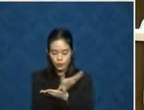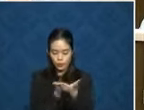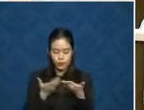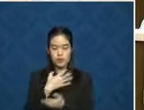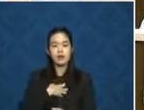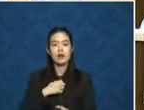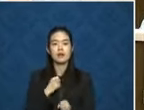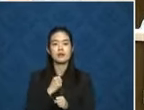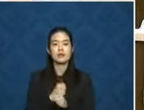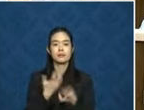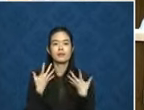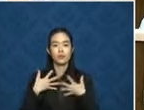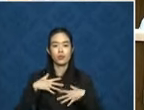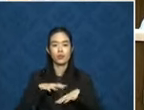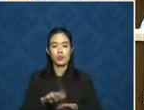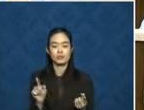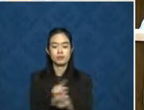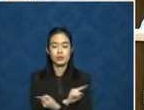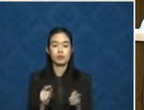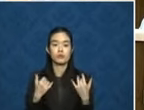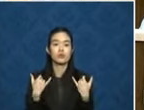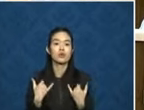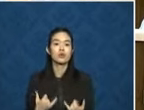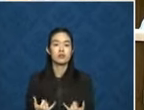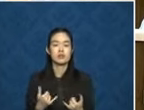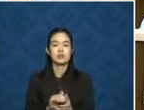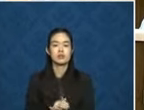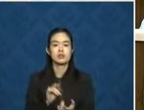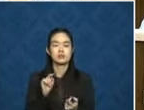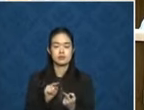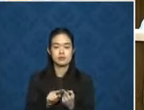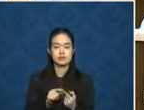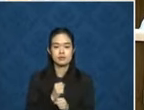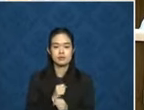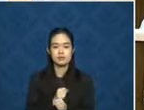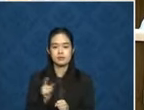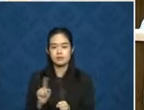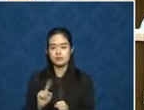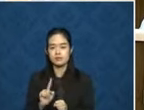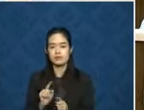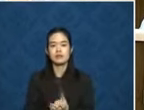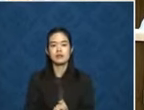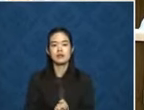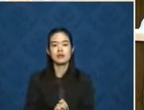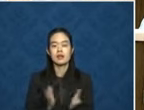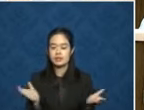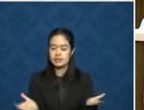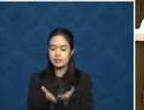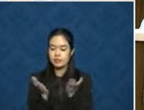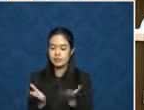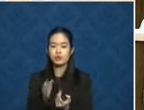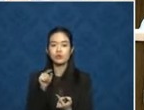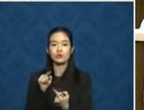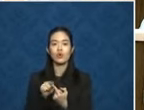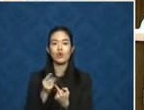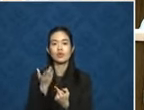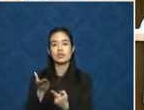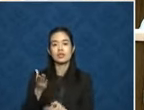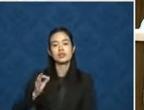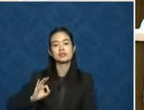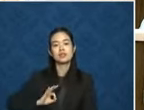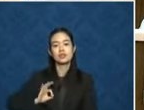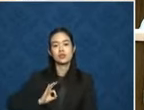วมกันของสังคมในยุคปัญญาประดิษฐ์และโลกาอัตโนมัติของคุณเท่าพิภพครับซึ่งจะว่าไปแล้วก็ไม่ใช่เรื่อง